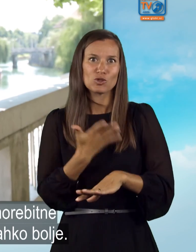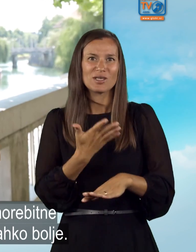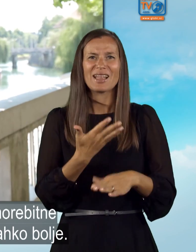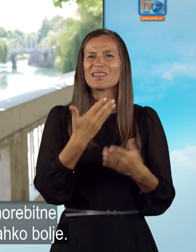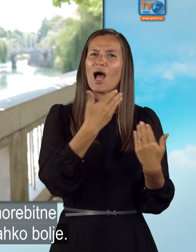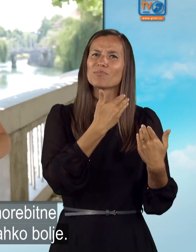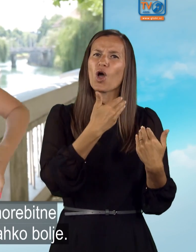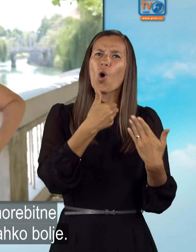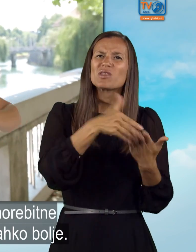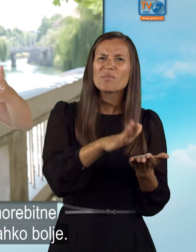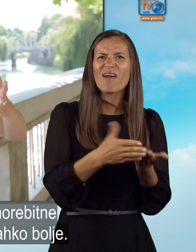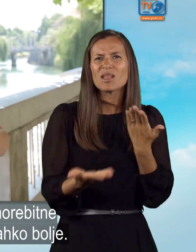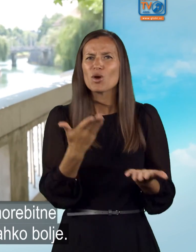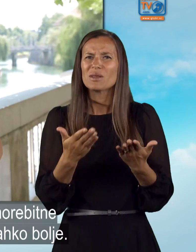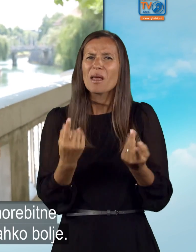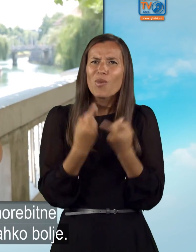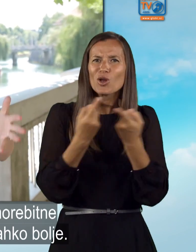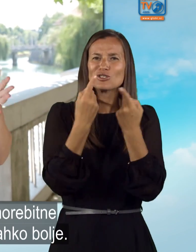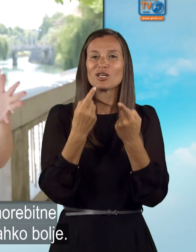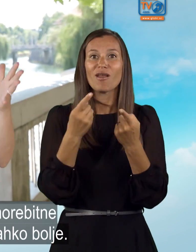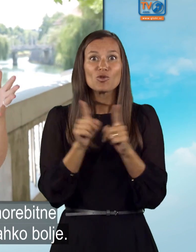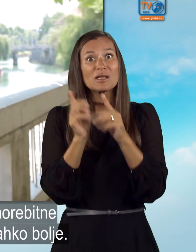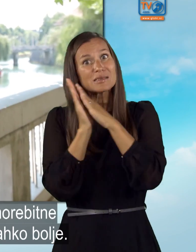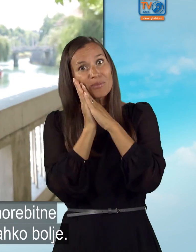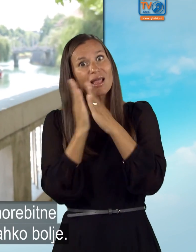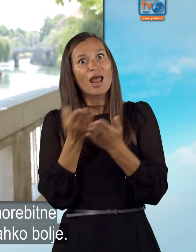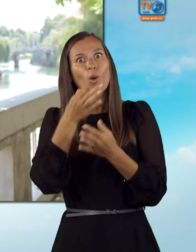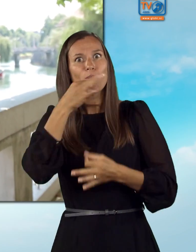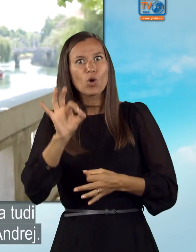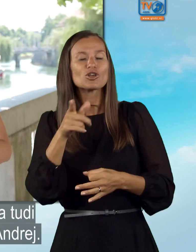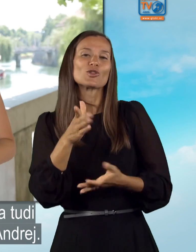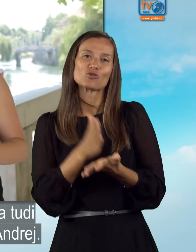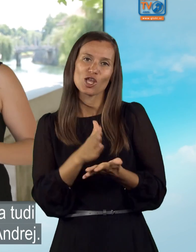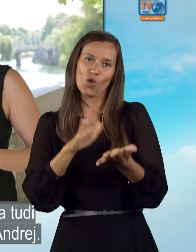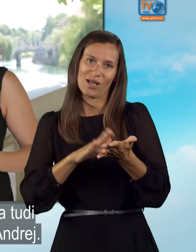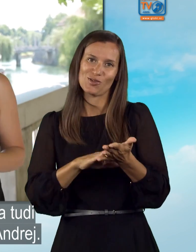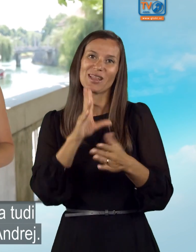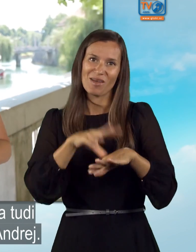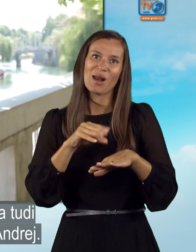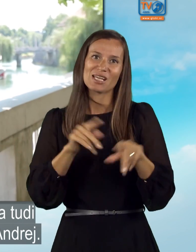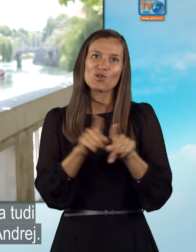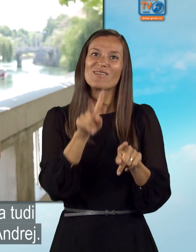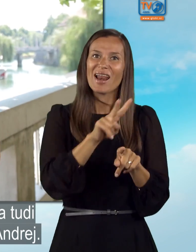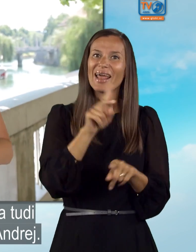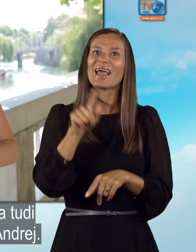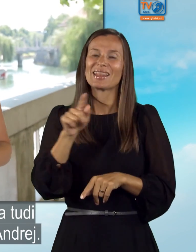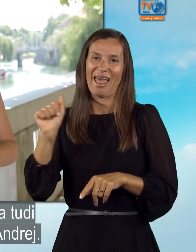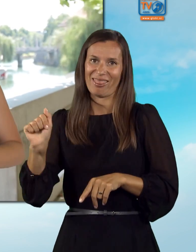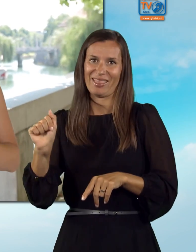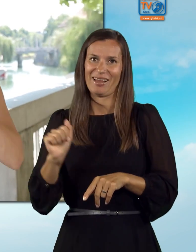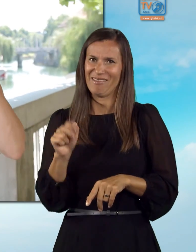da odpravite kakšne morebitne bolečine, še celo spite lahko boljš in to vse že dokazujete v praksi, tudi Valerija pa